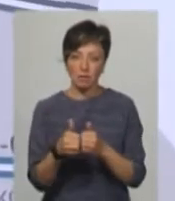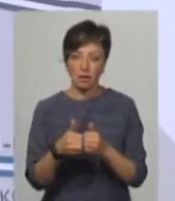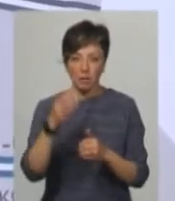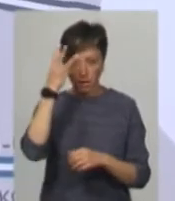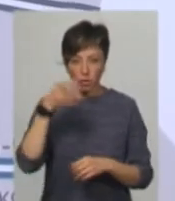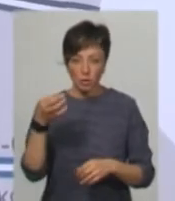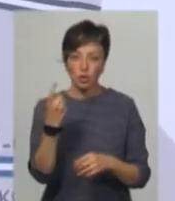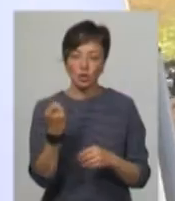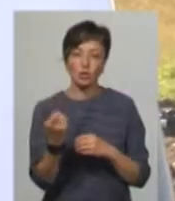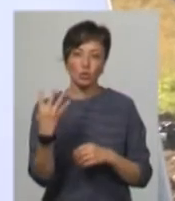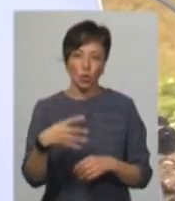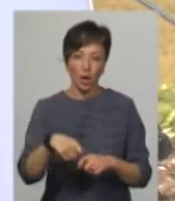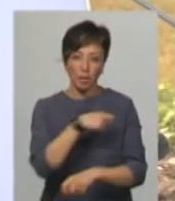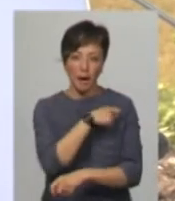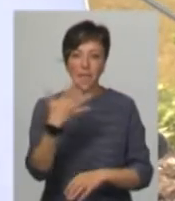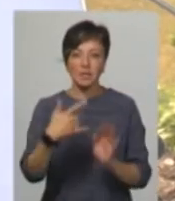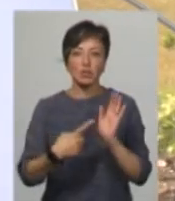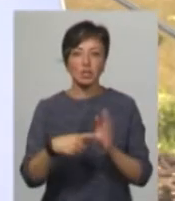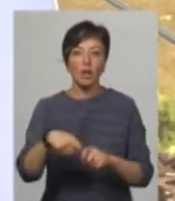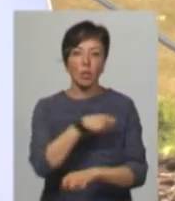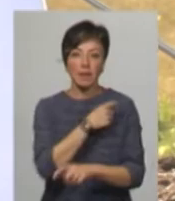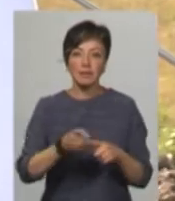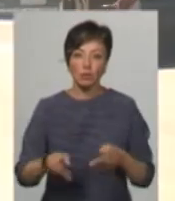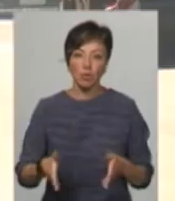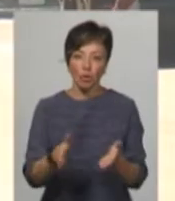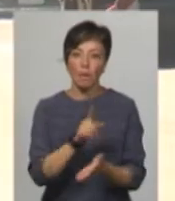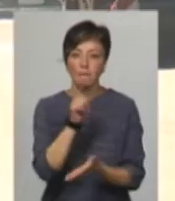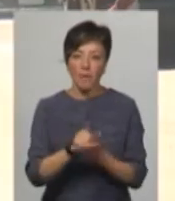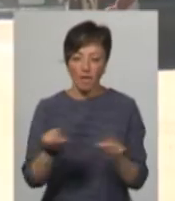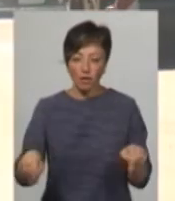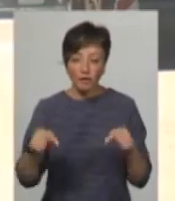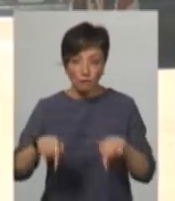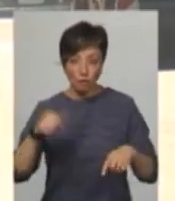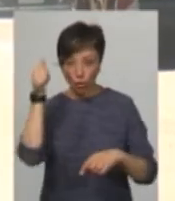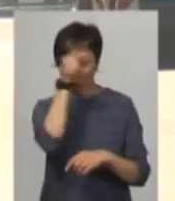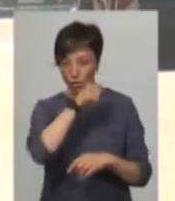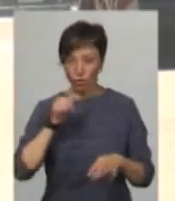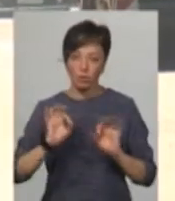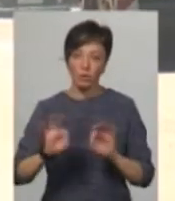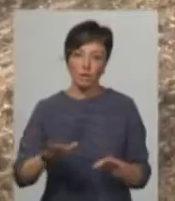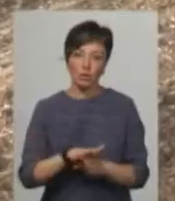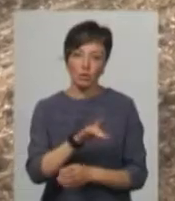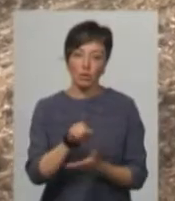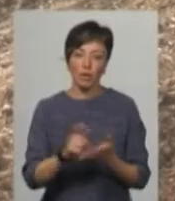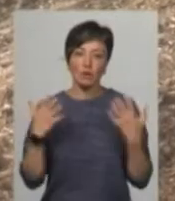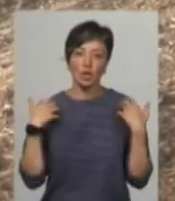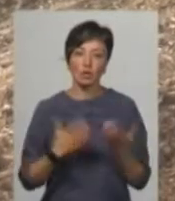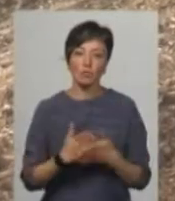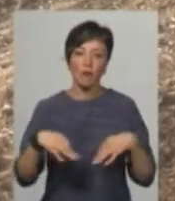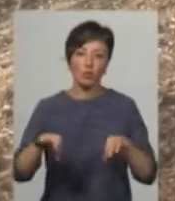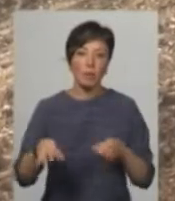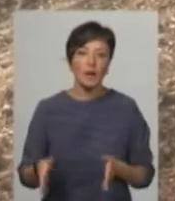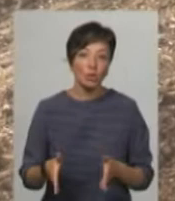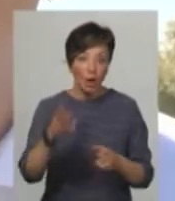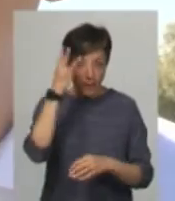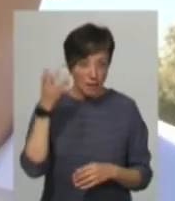140 кілометрів. Близько 56 кілометрів цієї дороги мають відновити у цьому році, розповідає виконуючий обов'язки начальника служби автомобільних